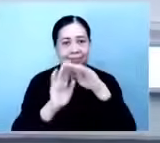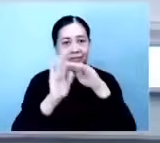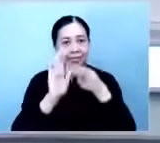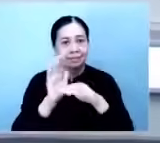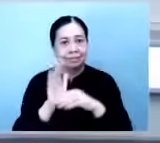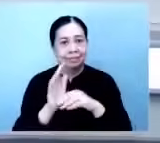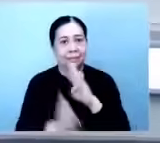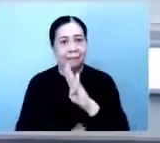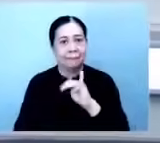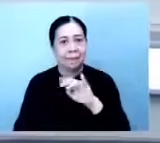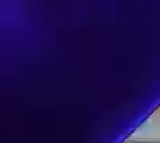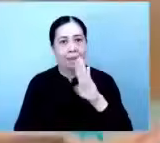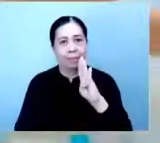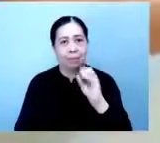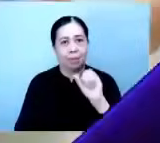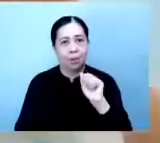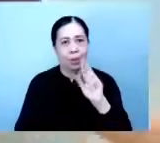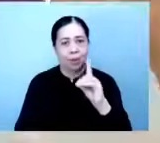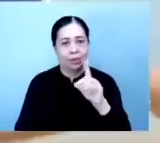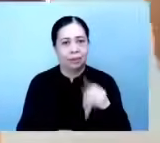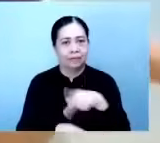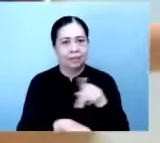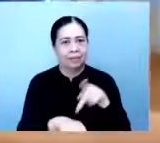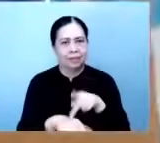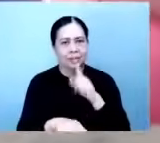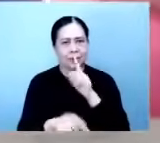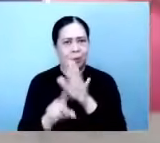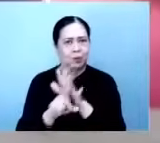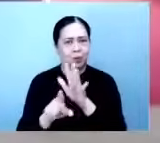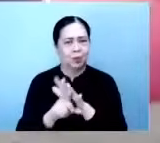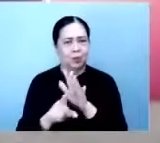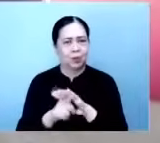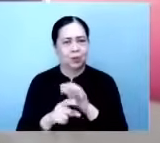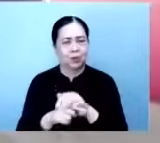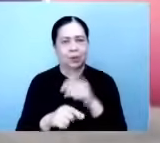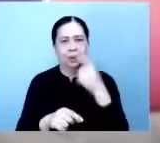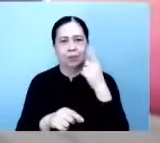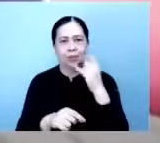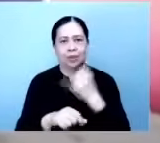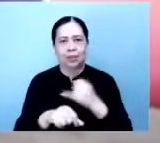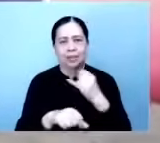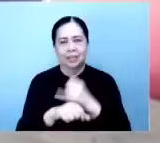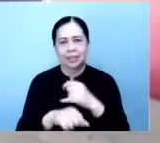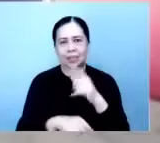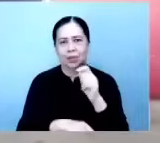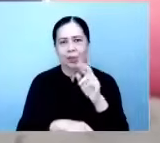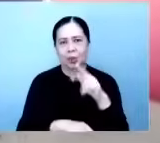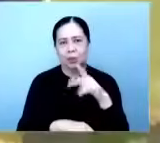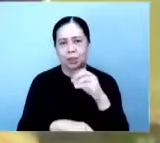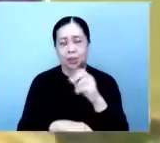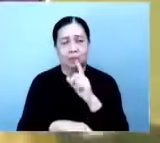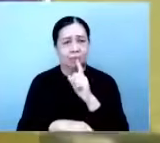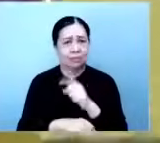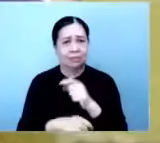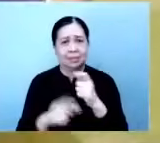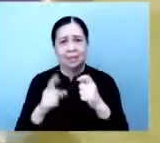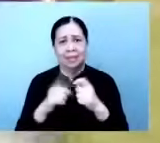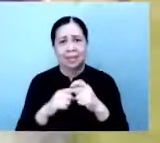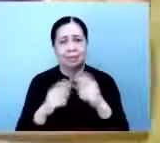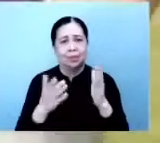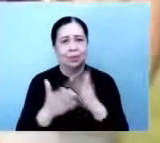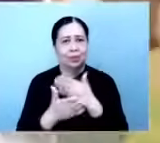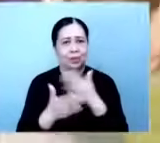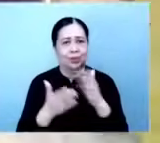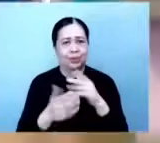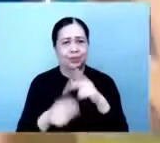Billboard Philippines. Hit na hit talaga ang kanta nilang Pantropico, kaya hindi na nakapagtatakang top song na ito sa Philippine